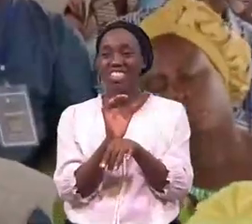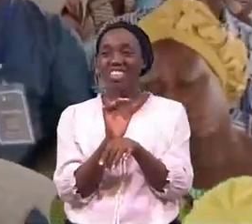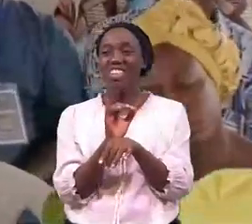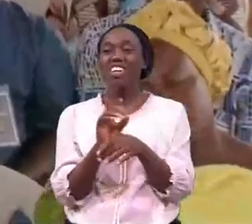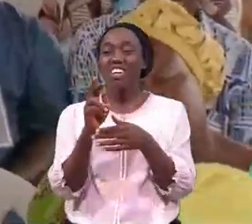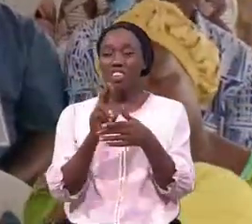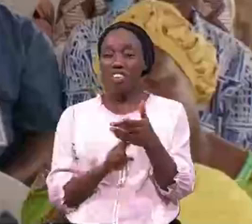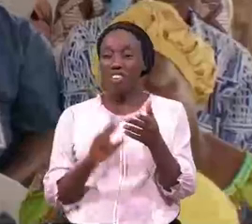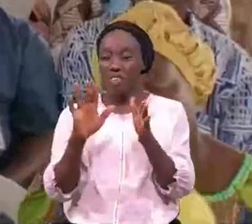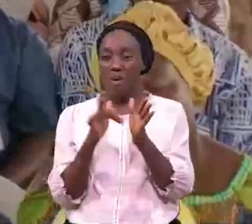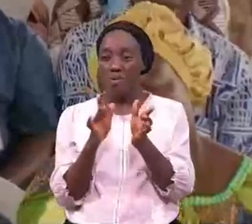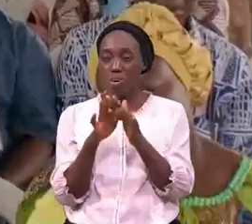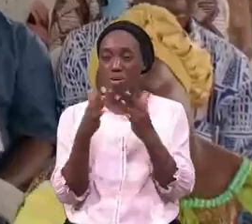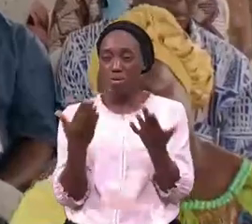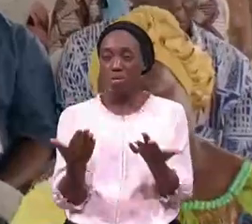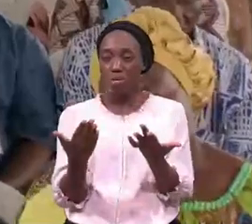Lis ta Bible.